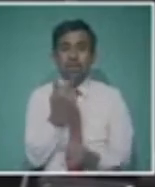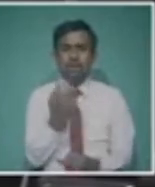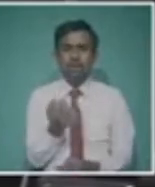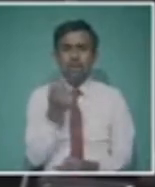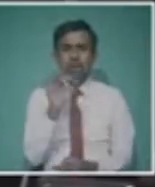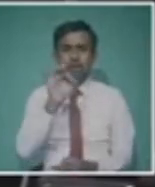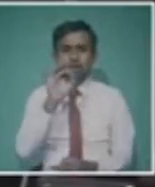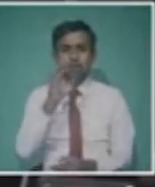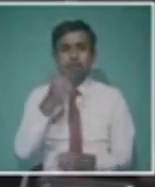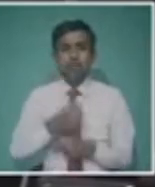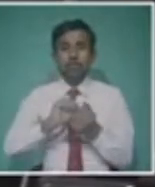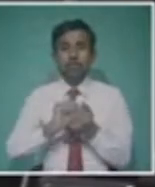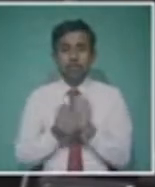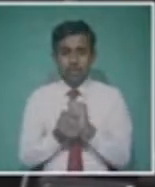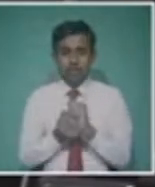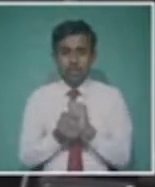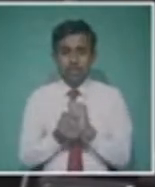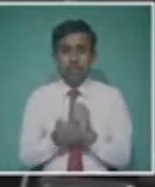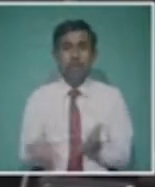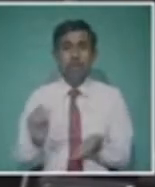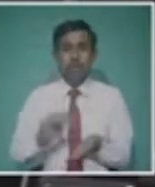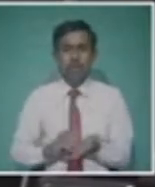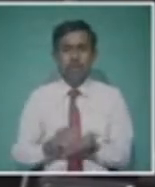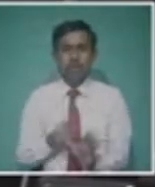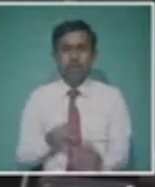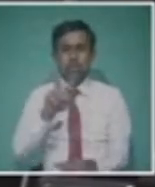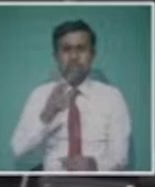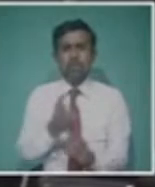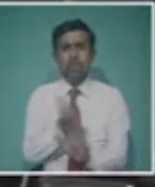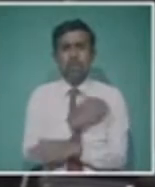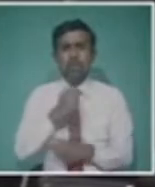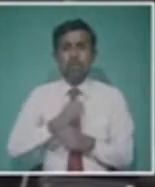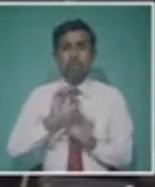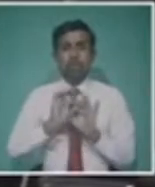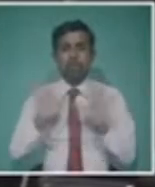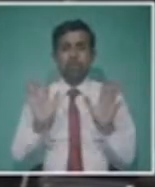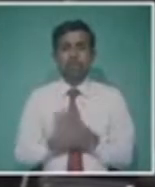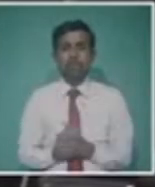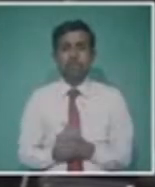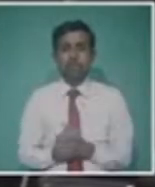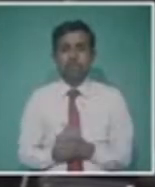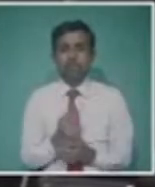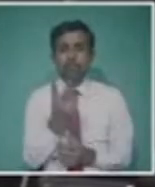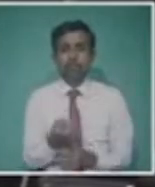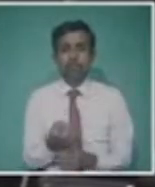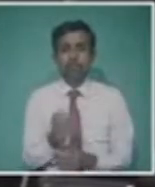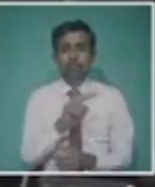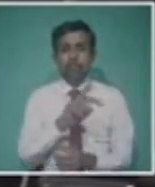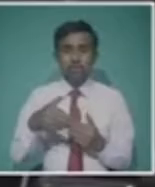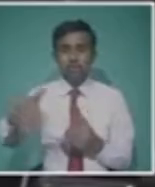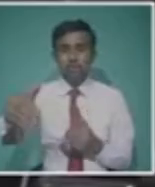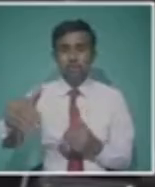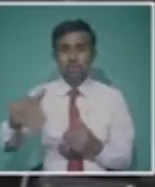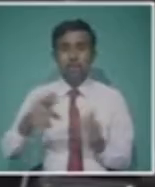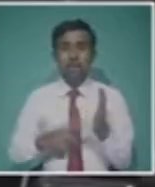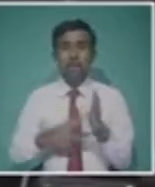දී මම මේ ගැසට් පත්‍රය වෙනස් කරා නැවත වතාවක් මීට අවුරුදු දෙකකට පෙර ගැසට් පත්‍රයක් නිකුත් කරලා තියෙනවා 2023 ඉඳලා